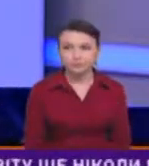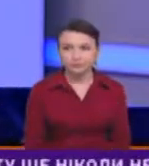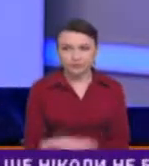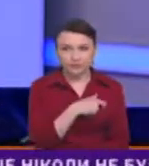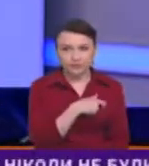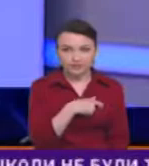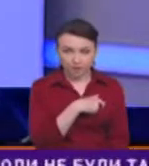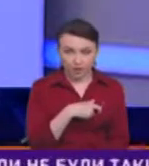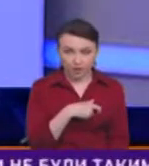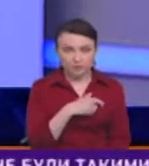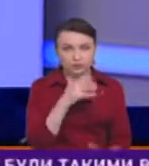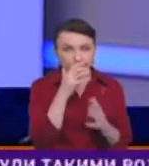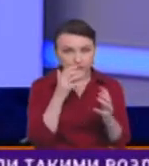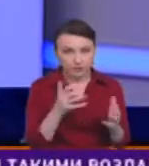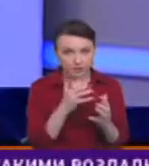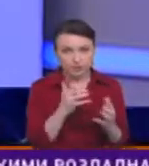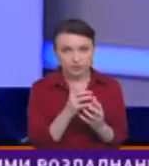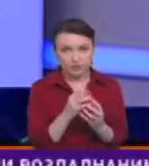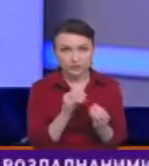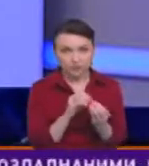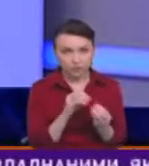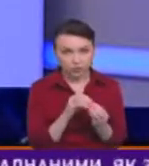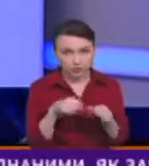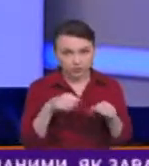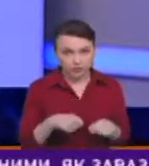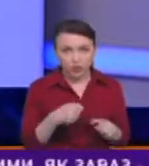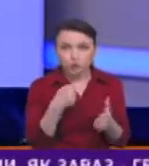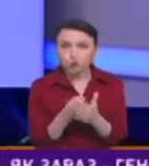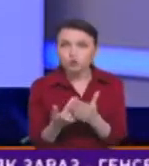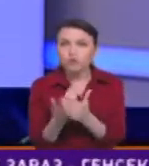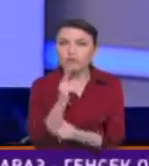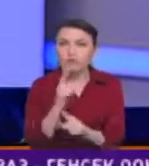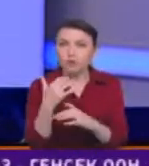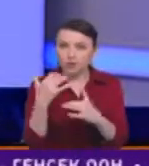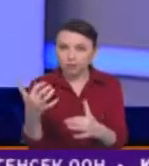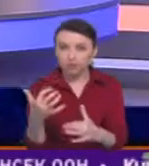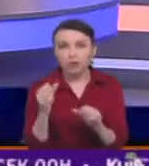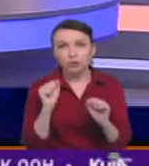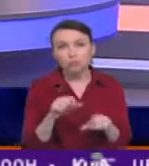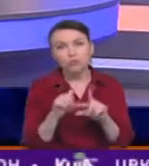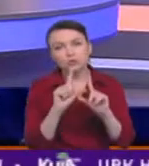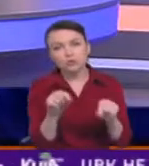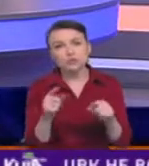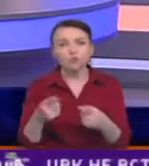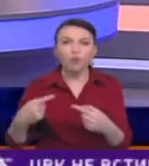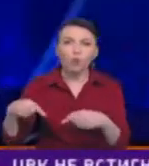депутат зберігає статус до нового парламенту, він може їздити в округ, як